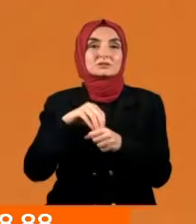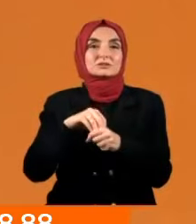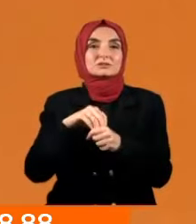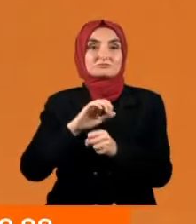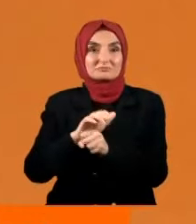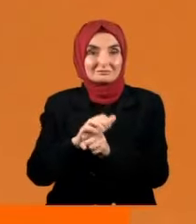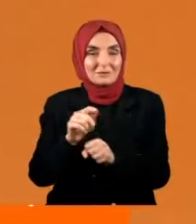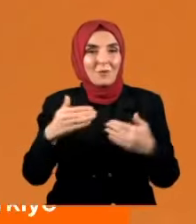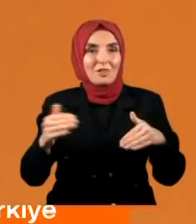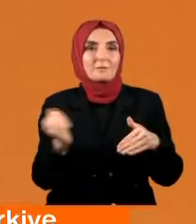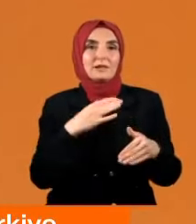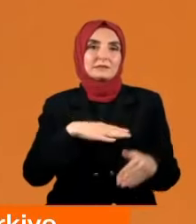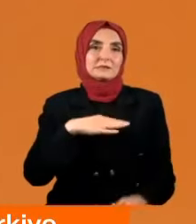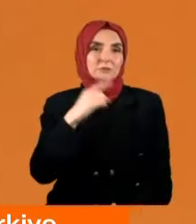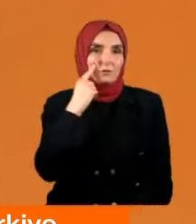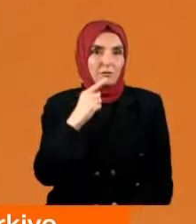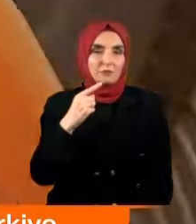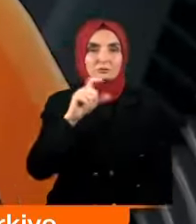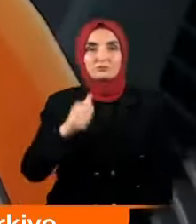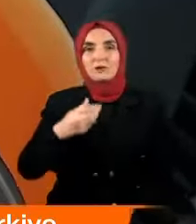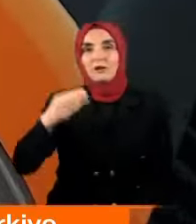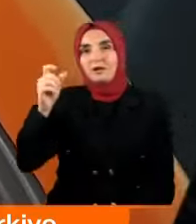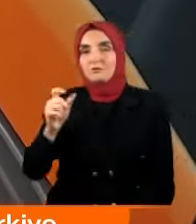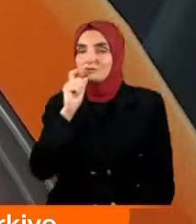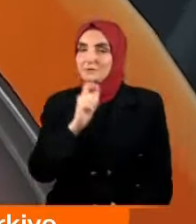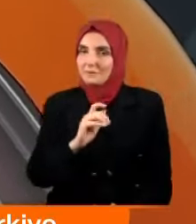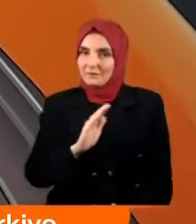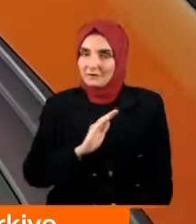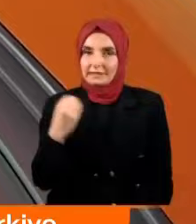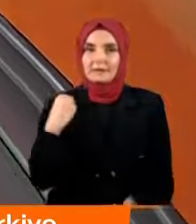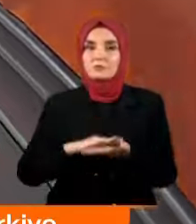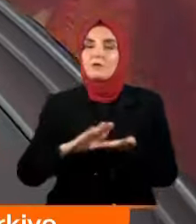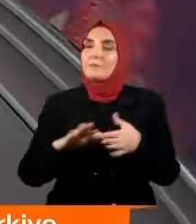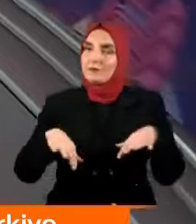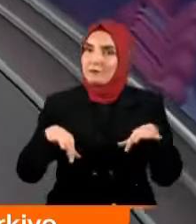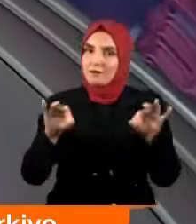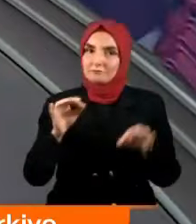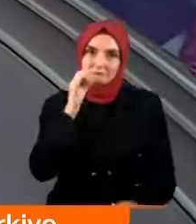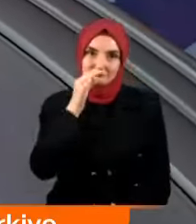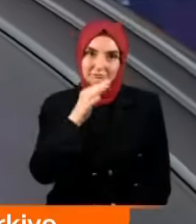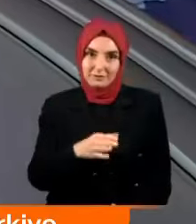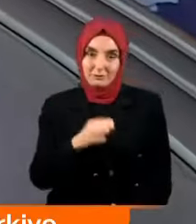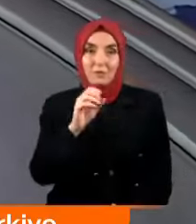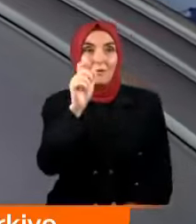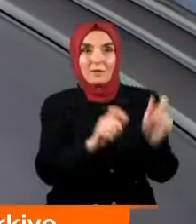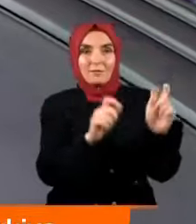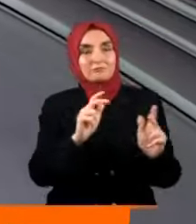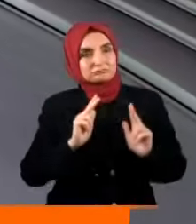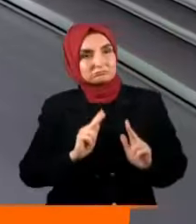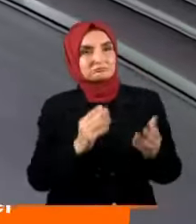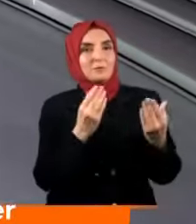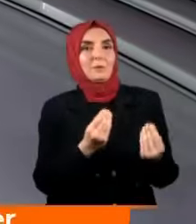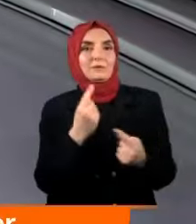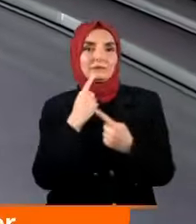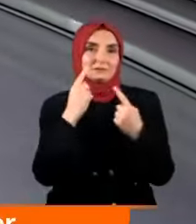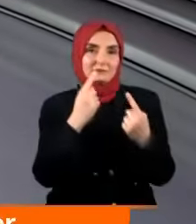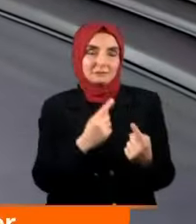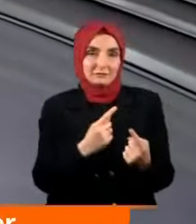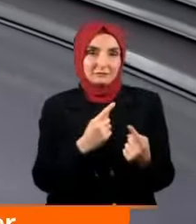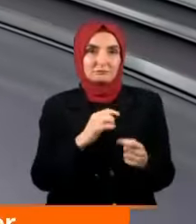yanıt Cumhurbaşkanı Erdoğan'dan geldi. Yeni bir düzenleme hazırlandı haberini öğretmenlerimiz müşteri olsun diyerek verdi. Şiddet